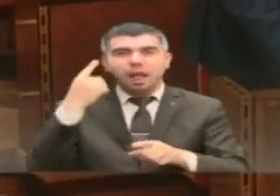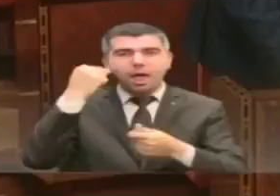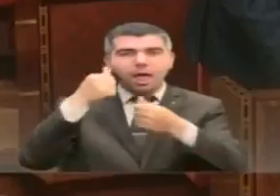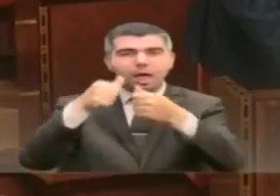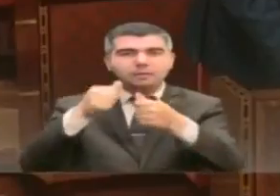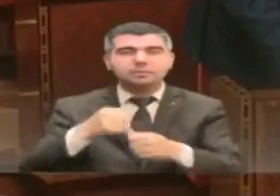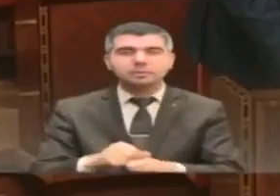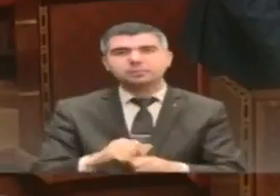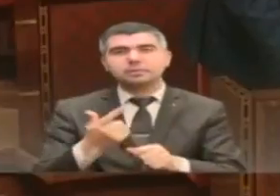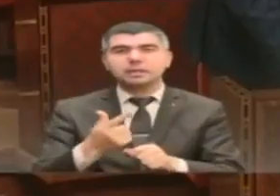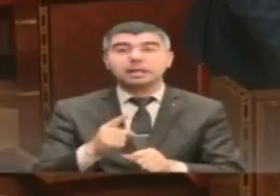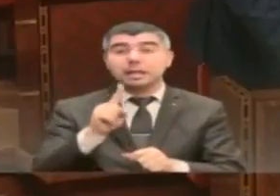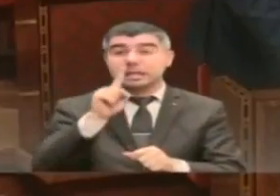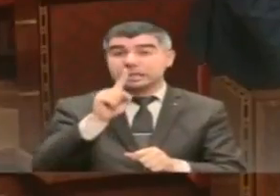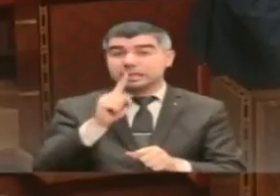عندنا حوالي